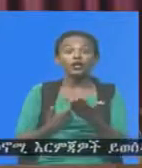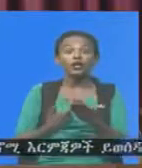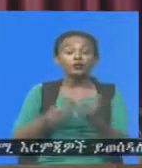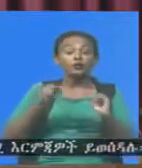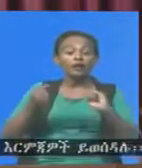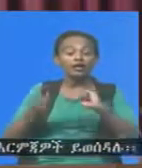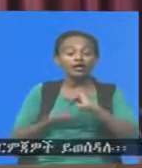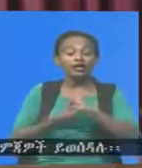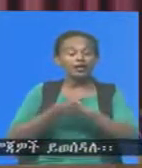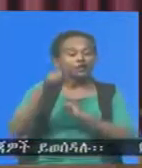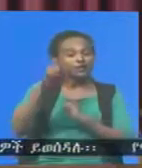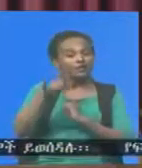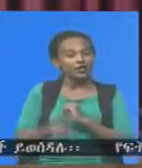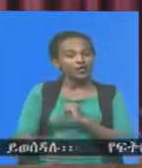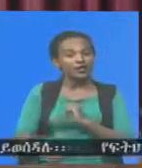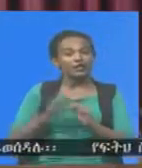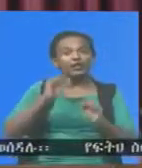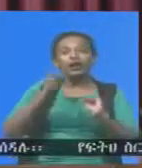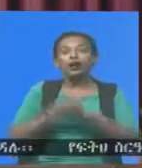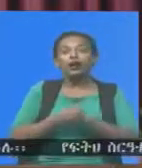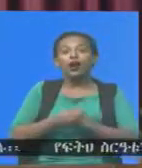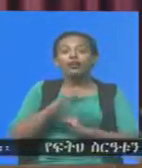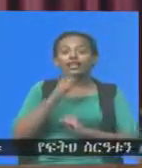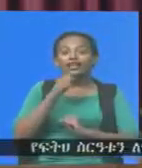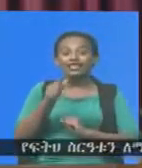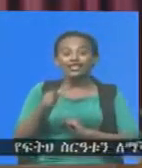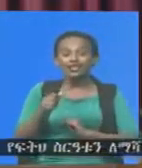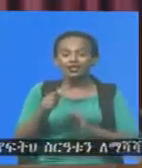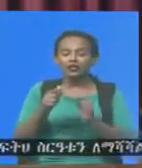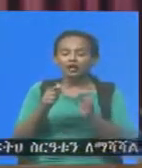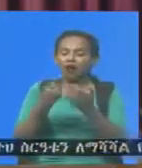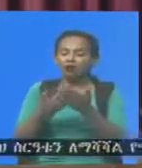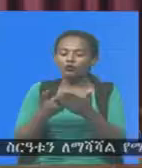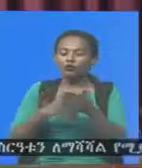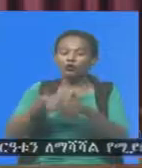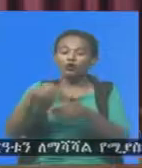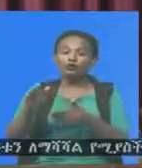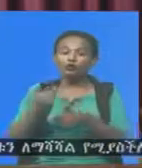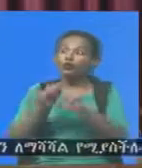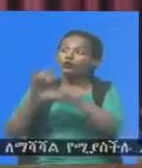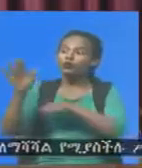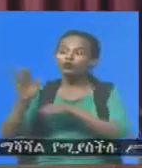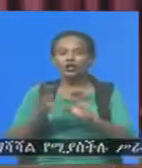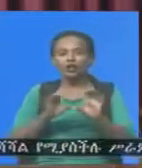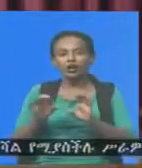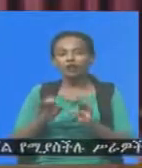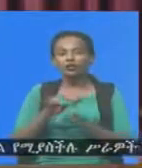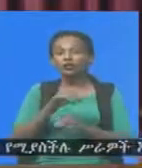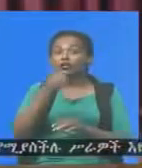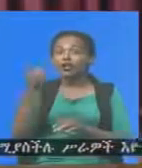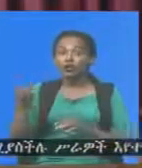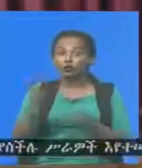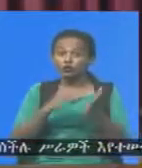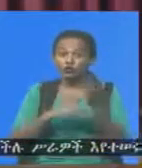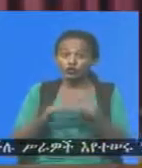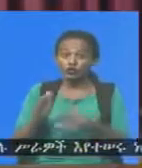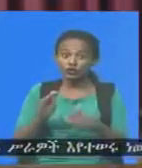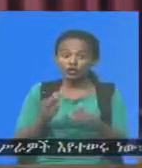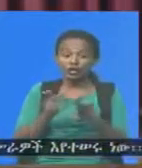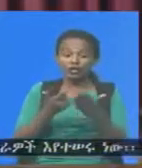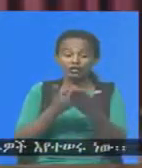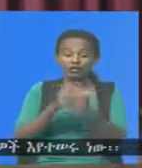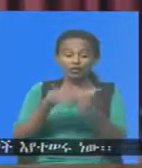ያስፈልጋል። ካልቀየር ኢንፍሌሽን ኢምፖርት እናረጋለን። ልክ እንደሌላው ችግር